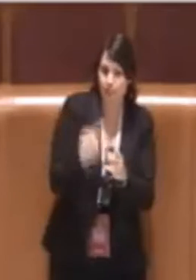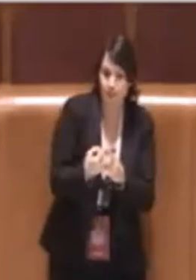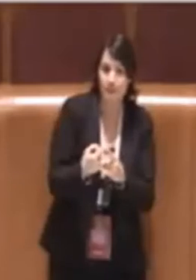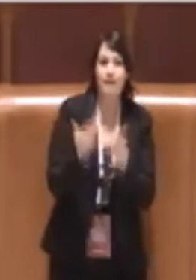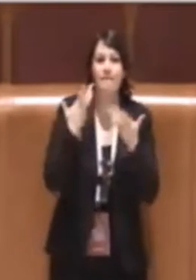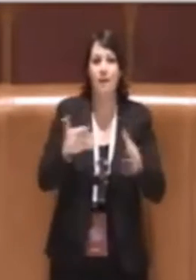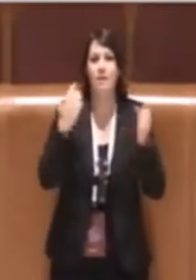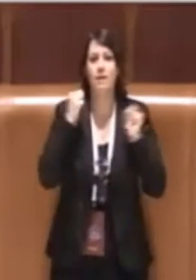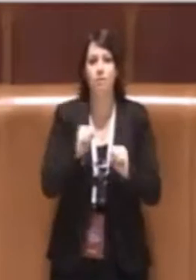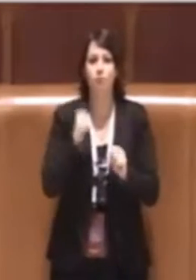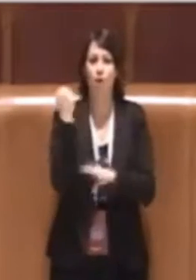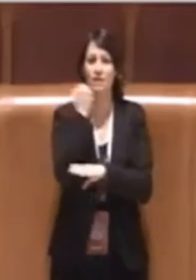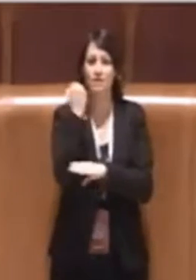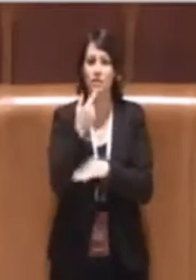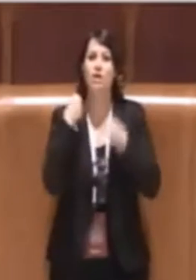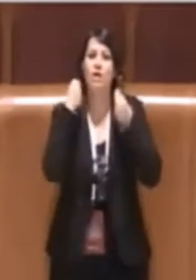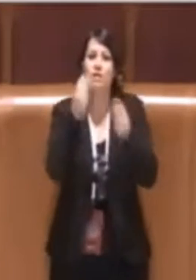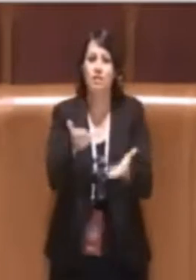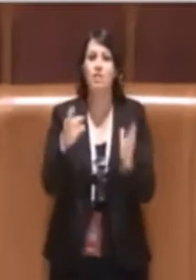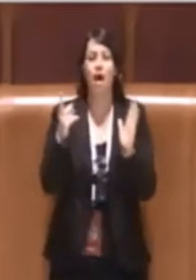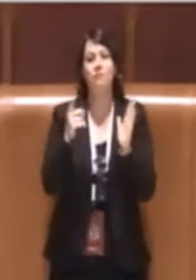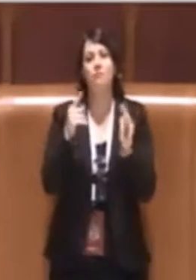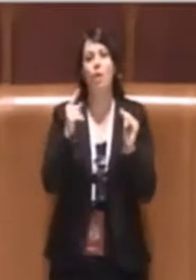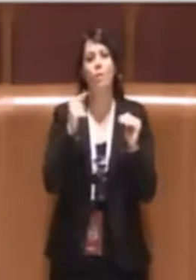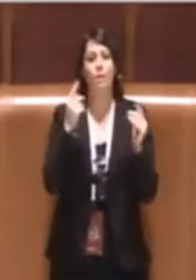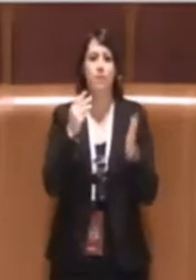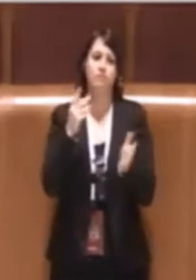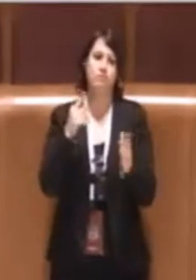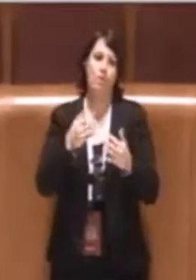di uguaglianza e questo per noi è un enorme successo.